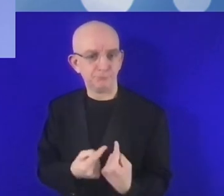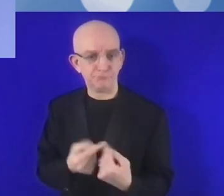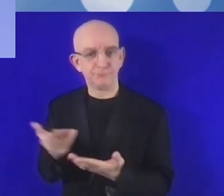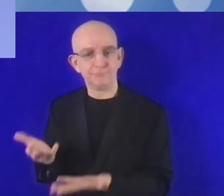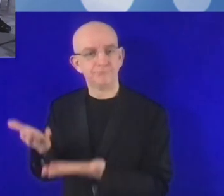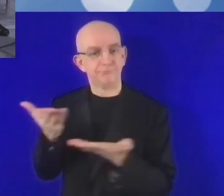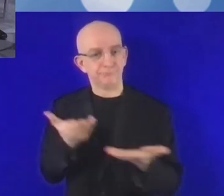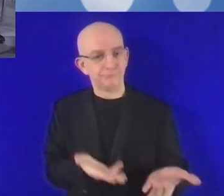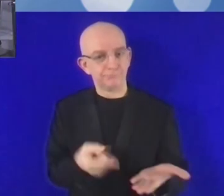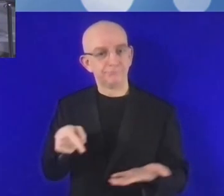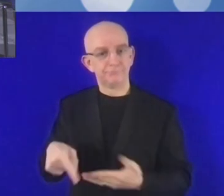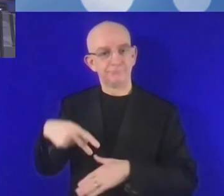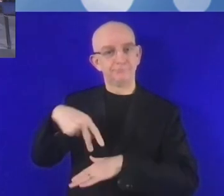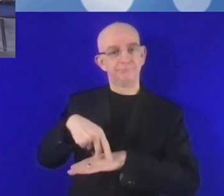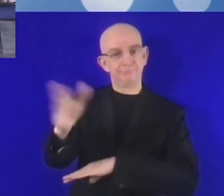Katowice.